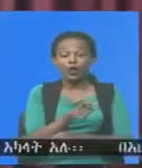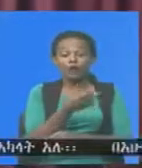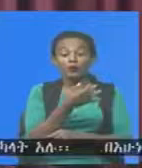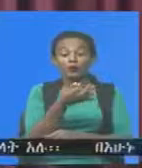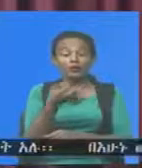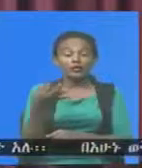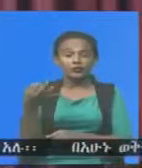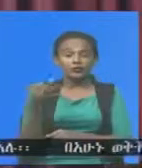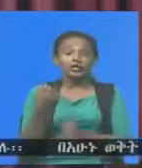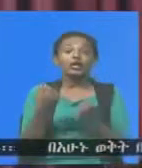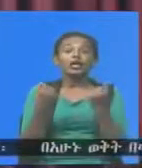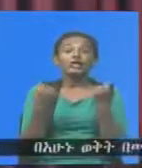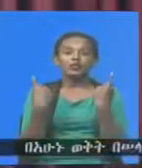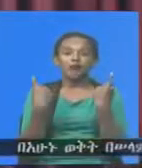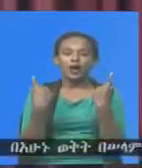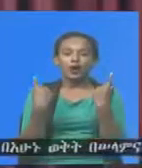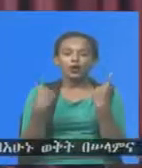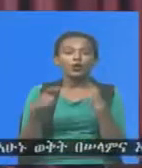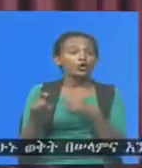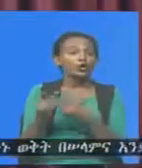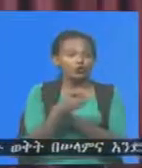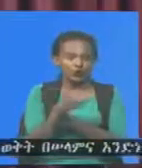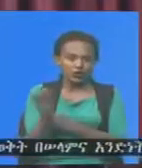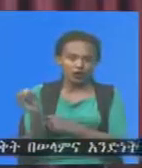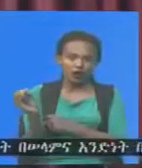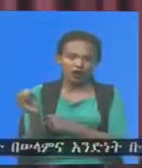በደንብ እገነዘባለሁ። ይሁንና